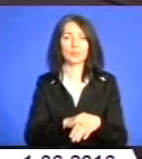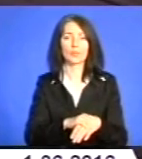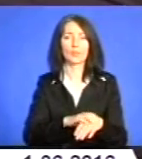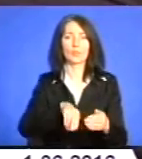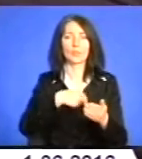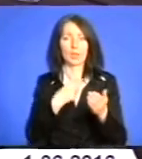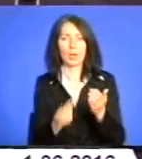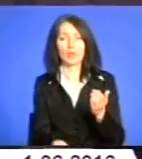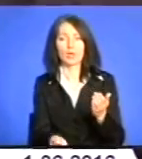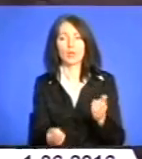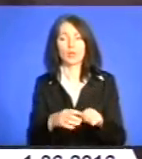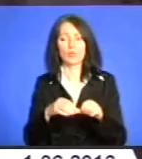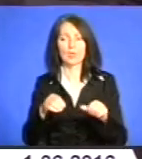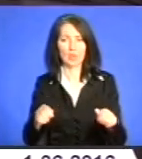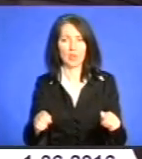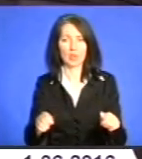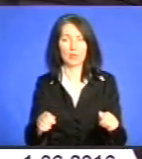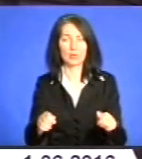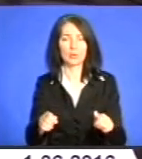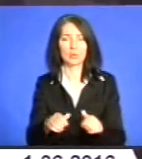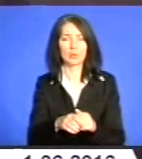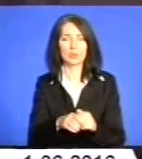повалив на землю і